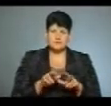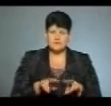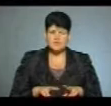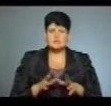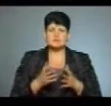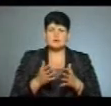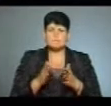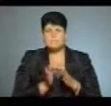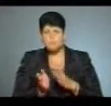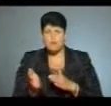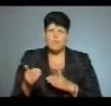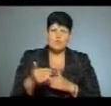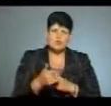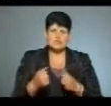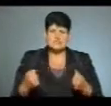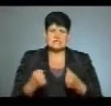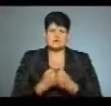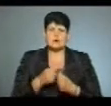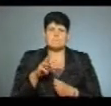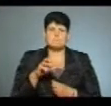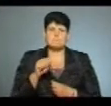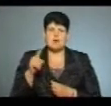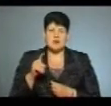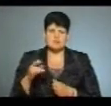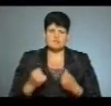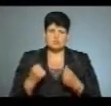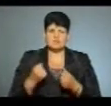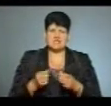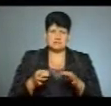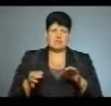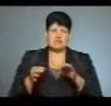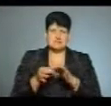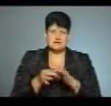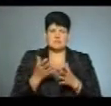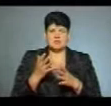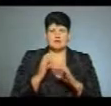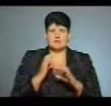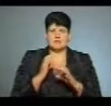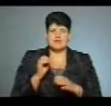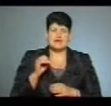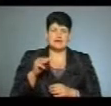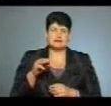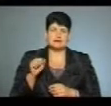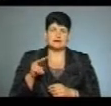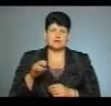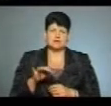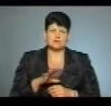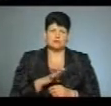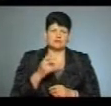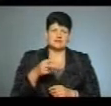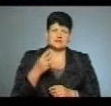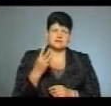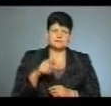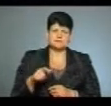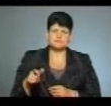повороті зіткнулися автомобіль МАЗ, який рухався з причепом, та пасажирський автобус «Еталон», в якому їхало 23 пасажири.